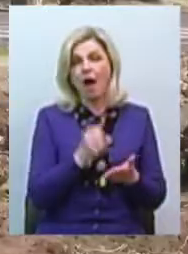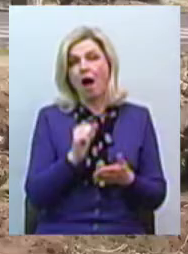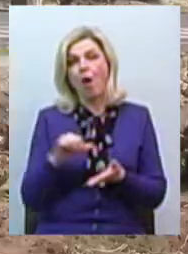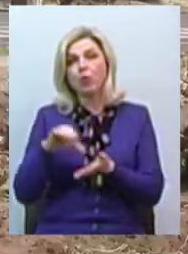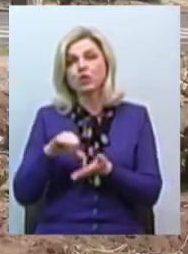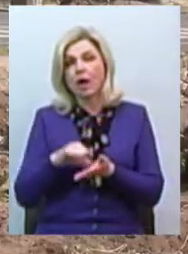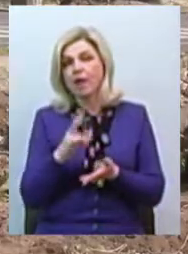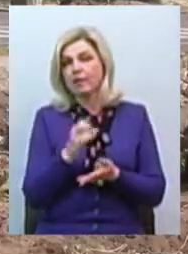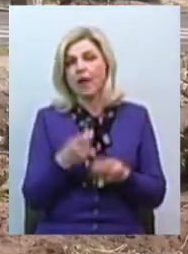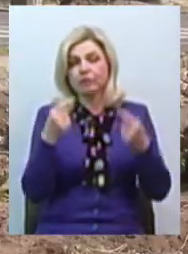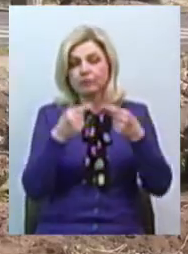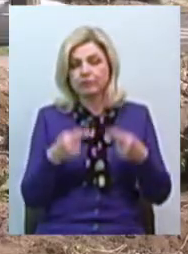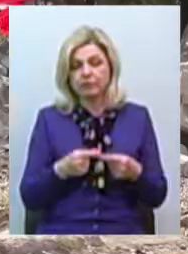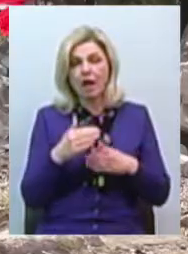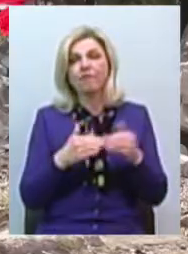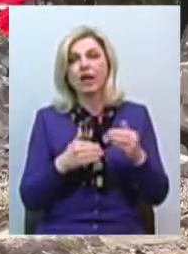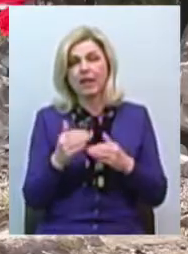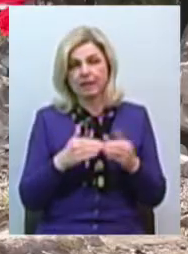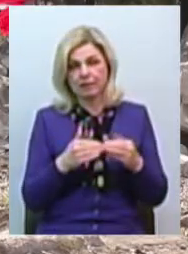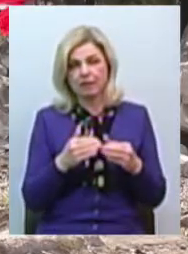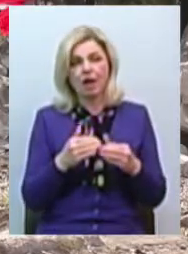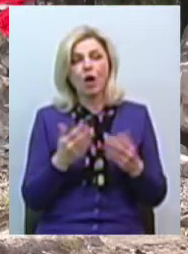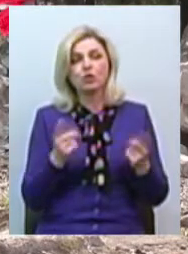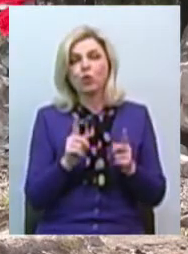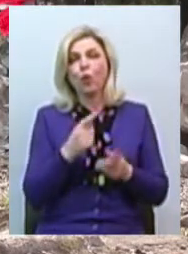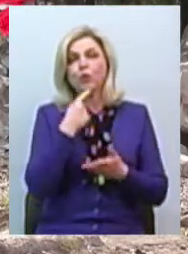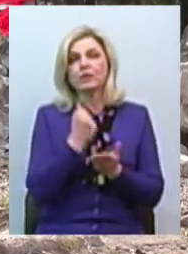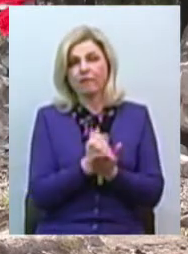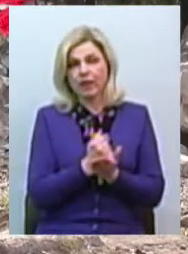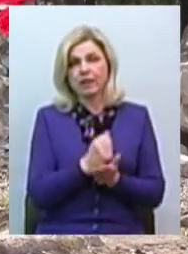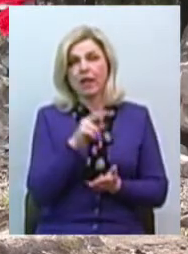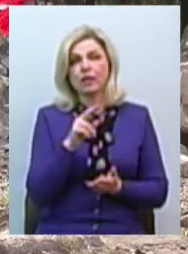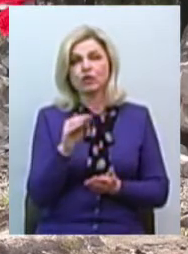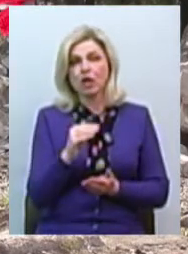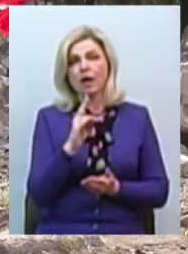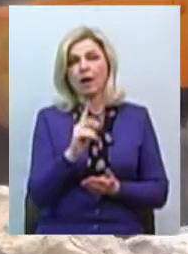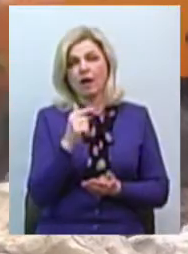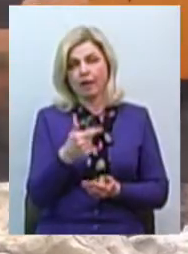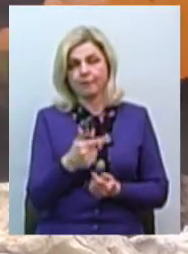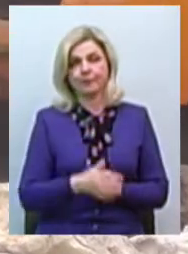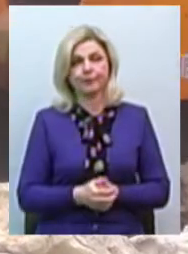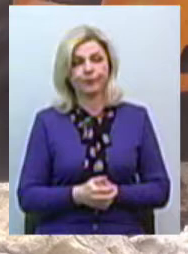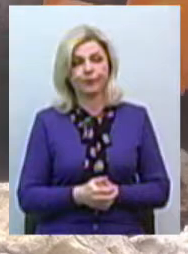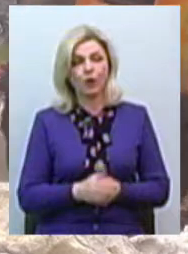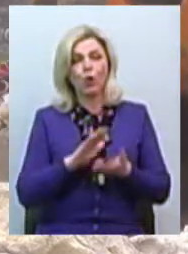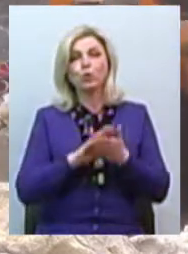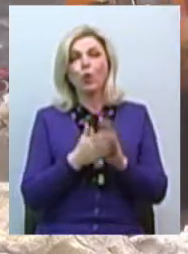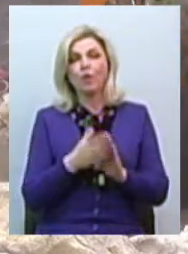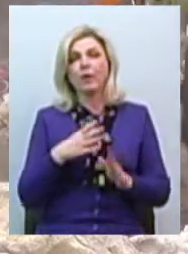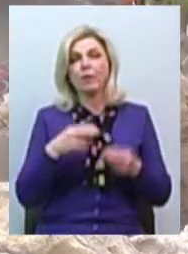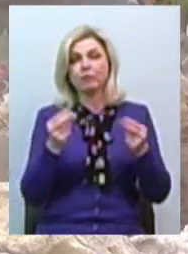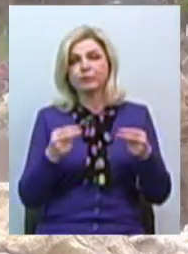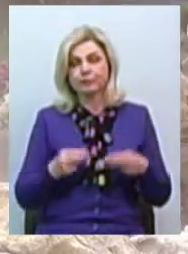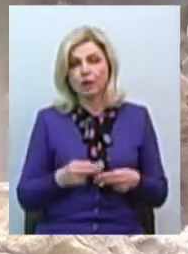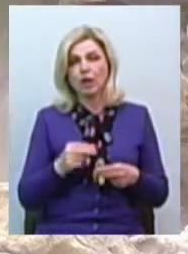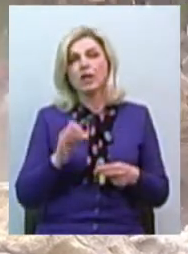не відповідає кваліфікаційним критеріям, який встановив Департамент житлово-комунального господарства. Договір був укладений з